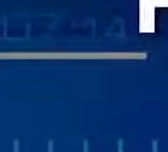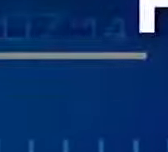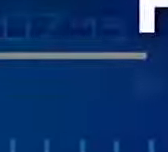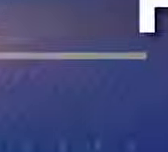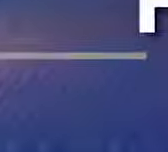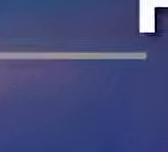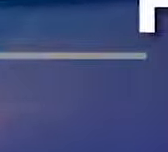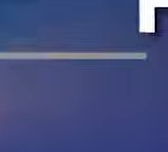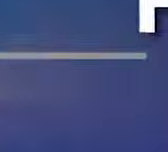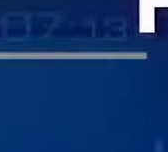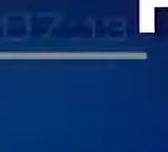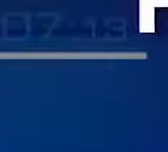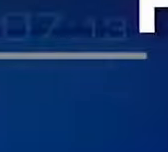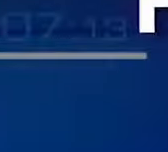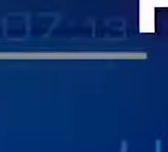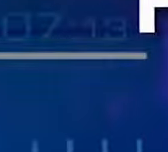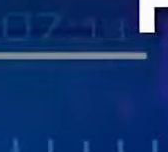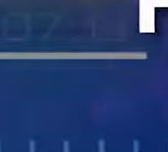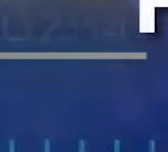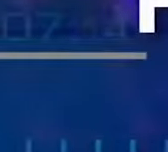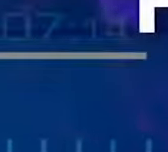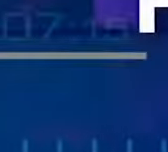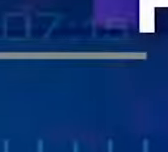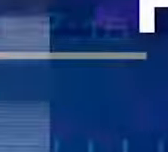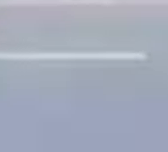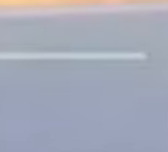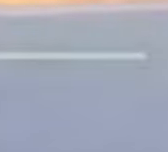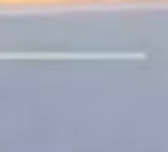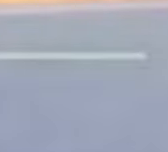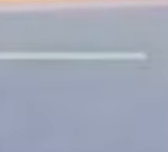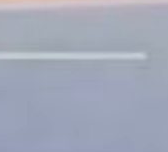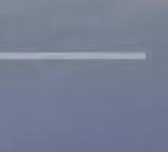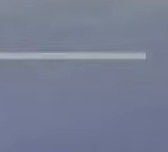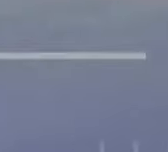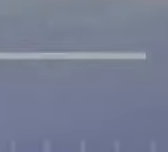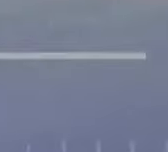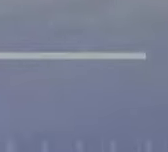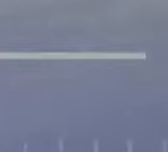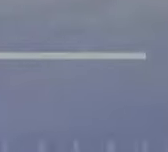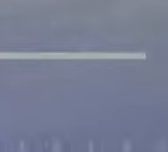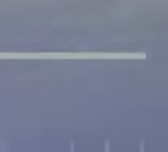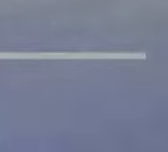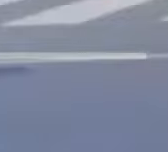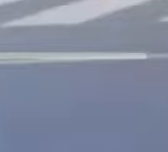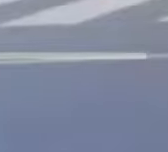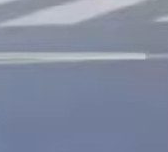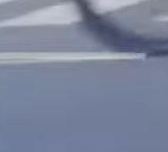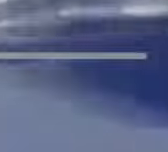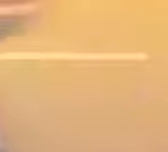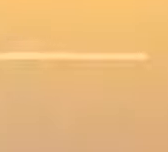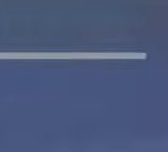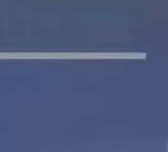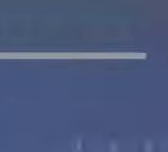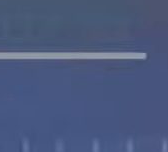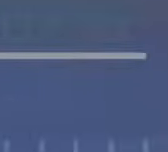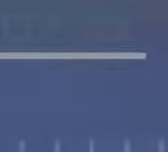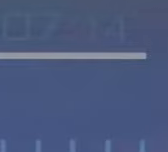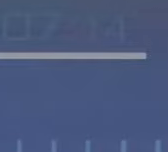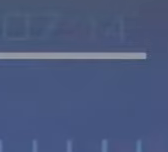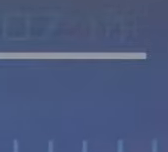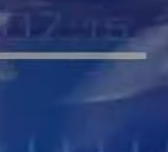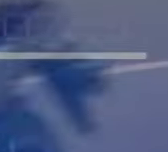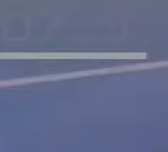Sinasabing pinakamalaking light spark sa bansa, binuksan na. At si Santa Claus, umeeksena na rin bilang tagamando ng